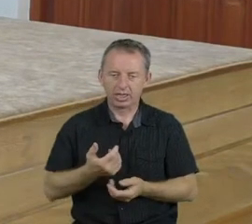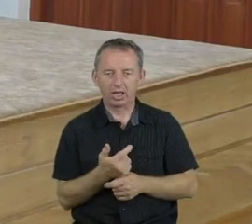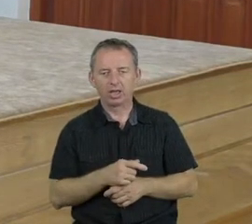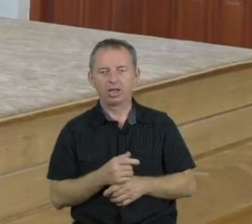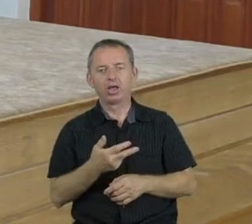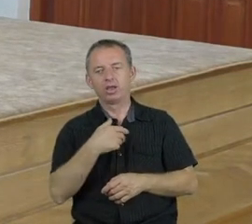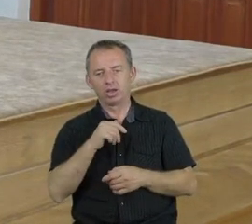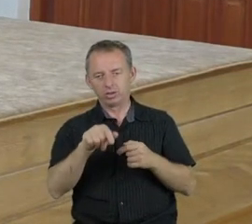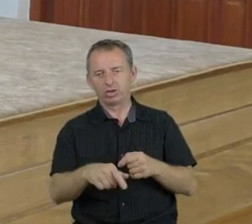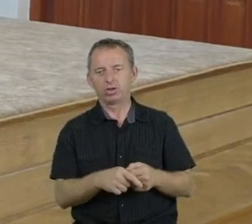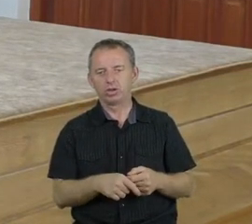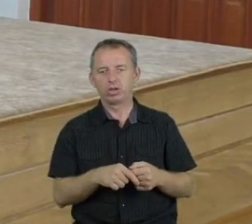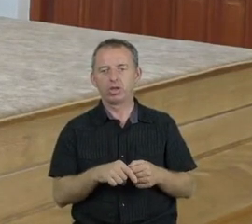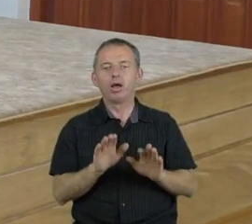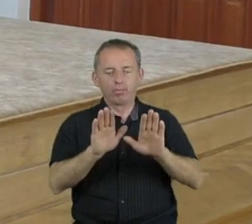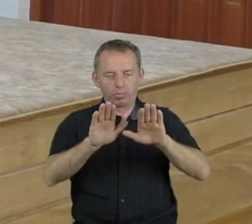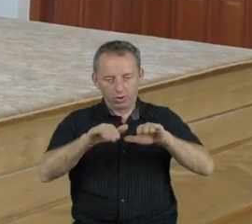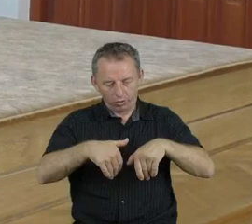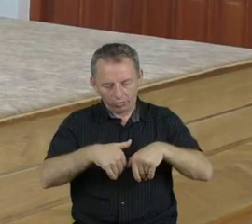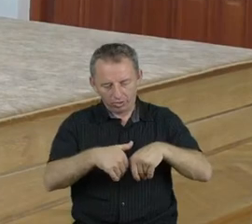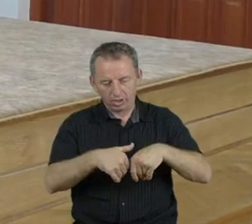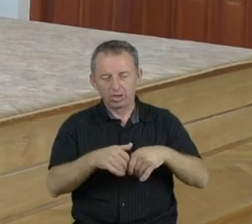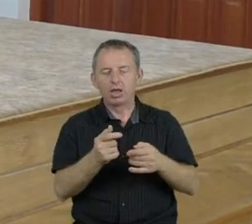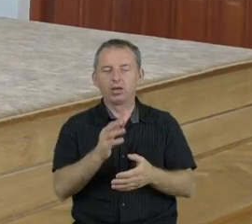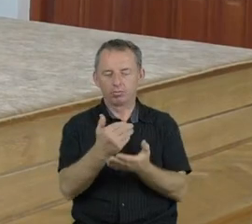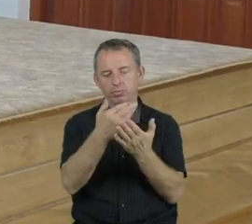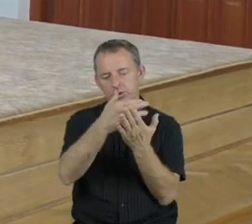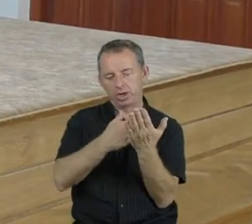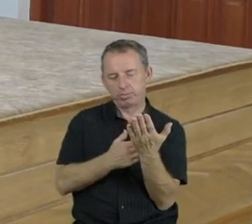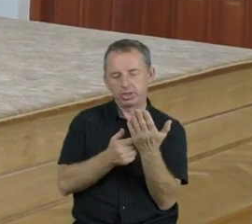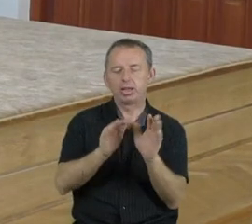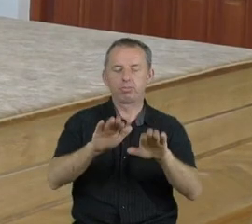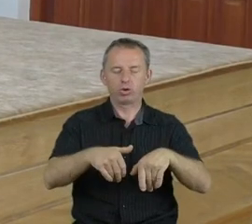co te przyzwolenia pozwalają.